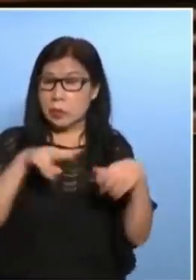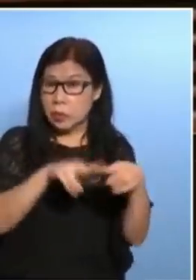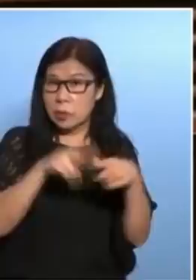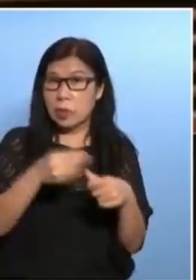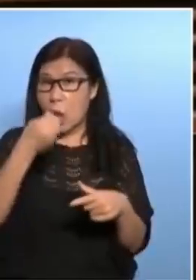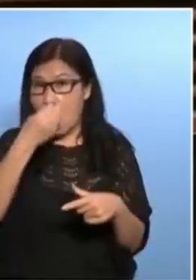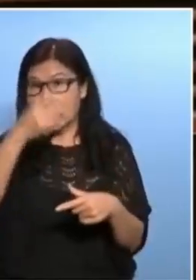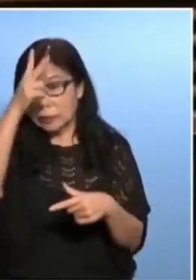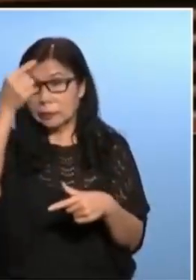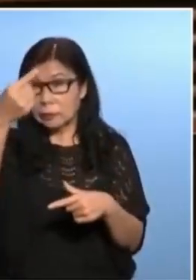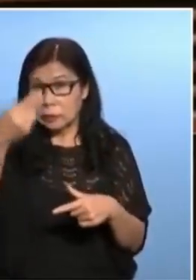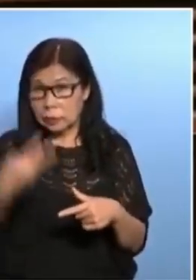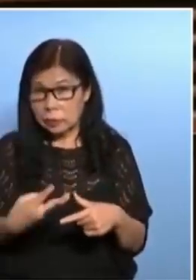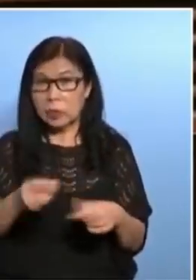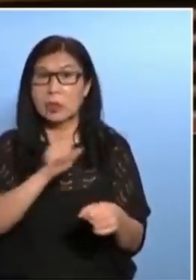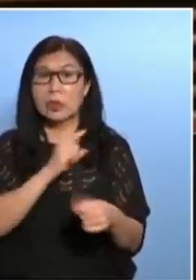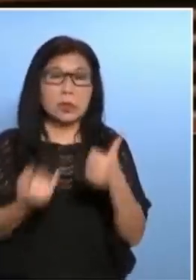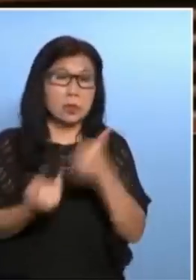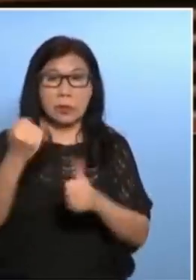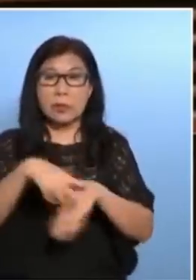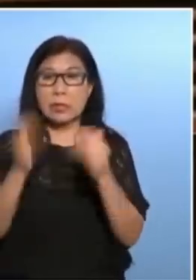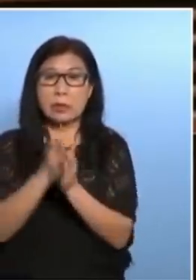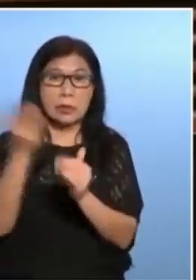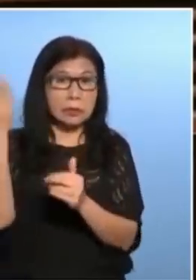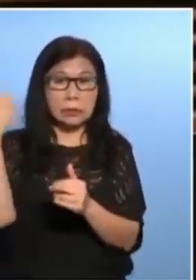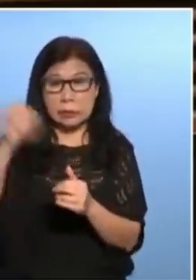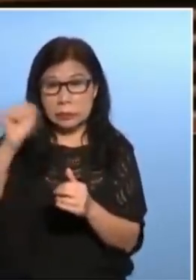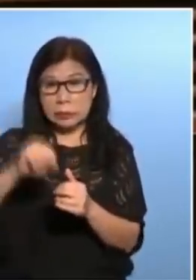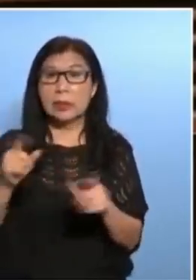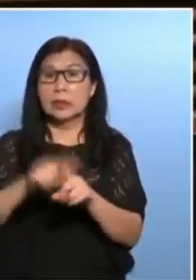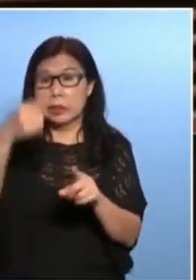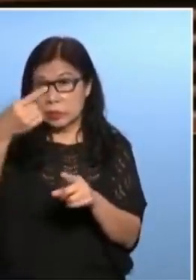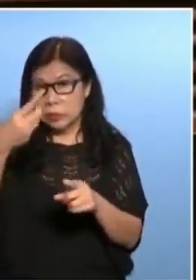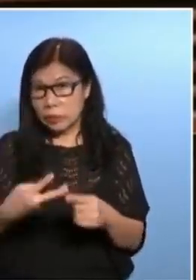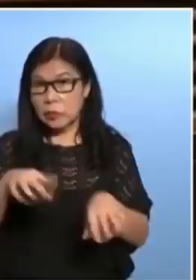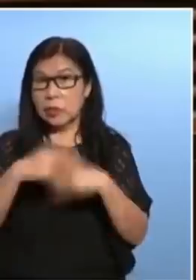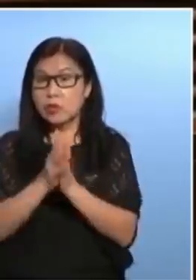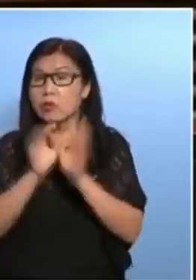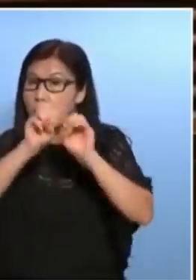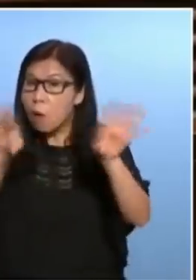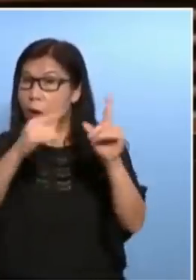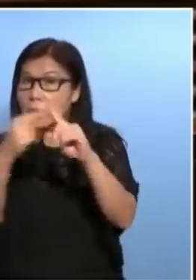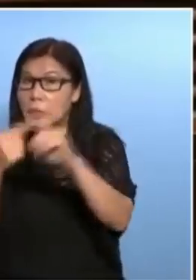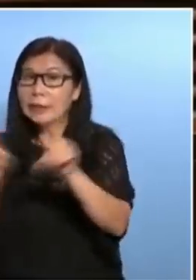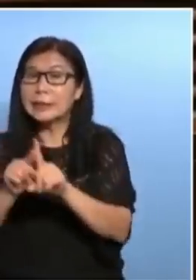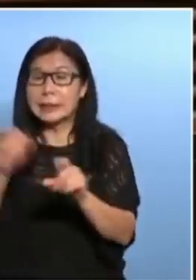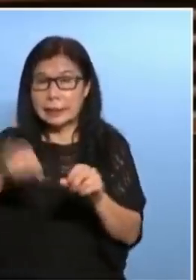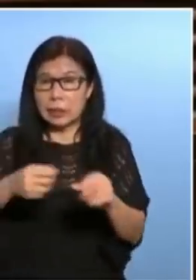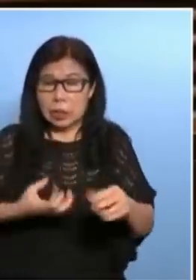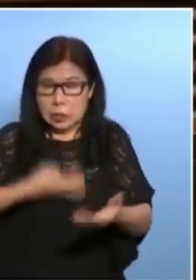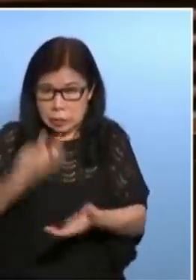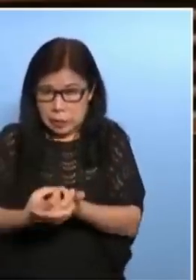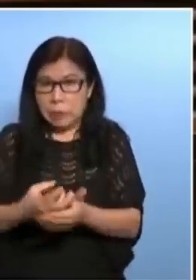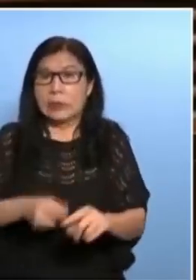一次又一次地違反自己所作的承諾，一而再再而三地向廣大市民承諾會深切檢